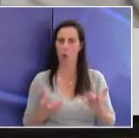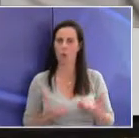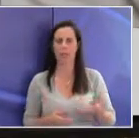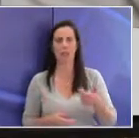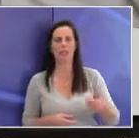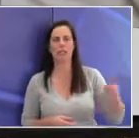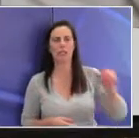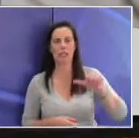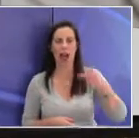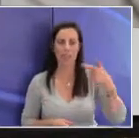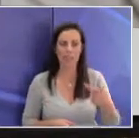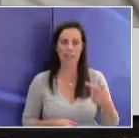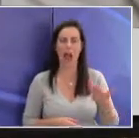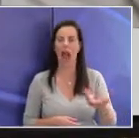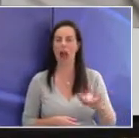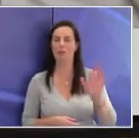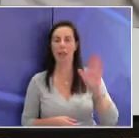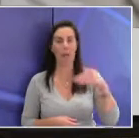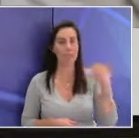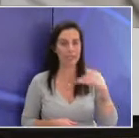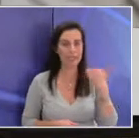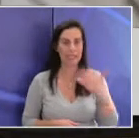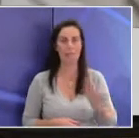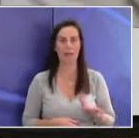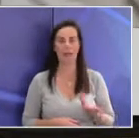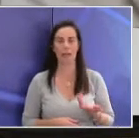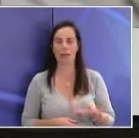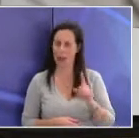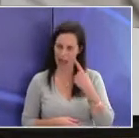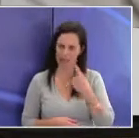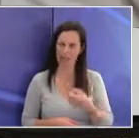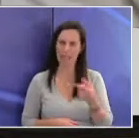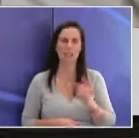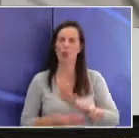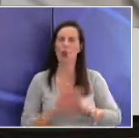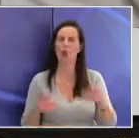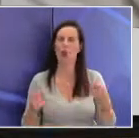אבי ומפלגת העבודה וציפי והתנועה. אבל